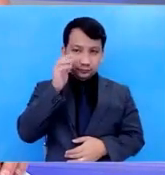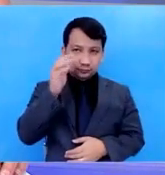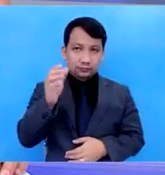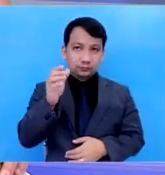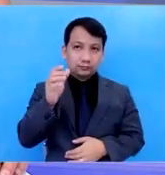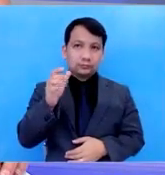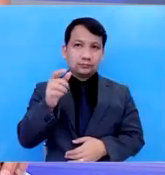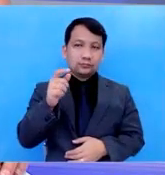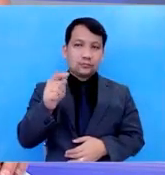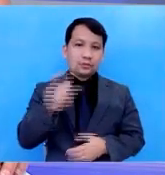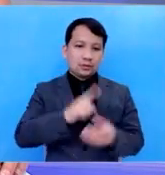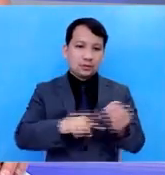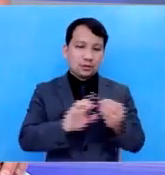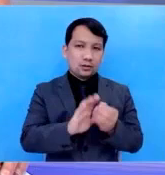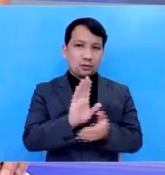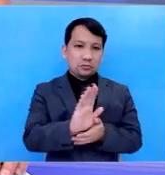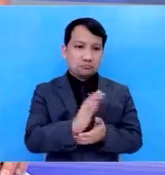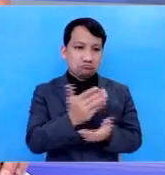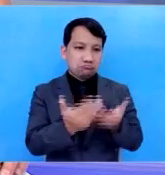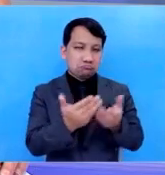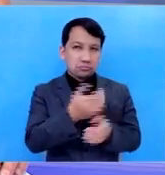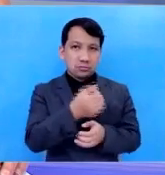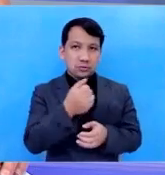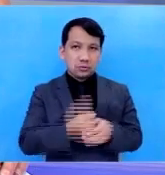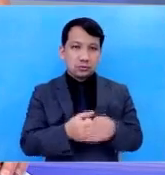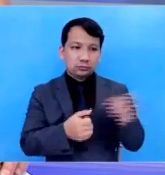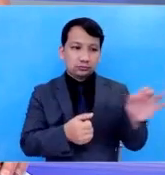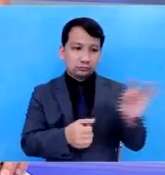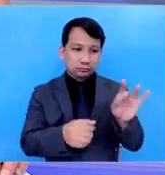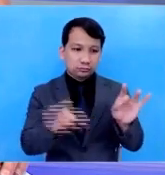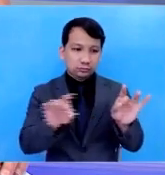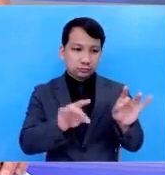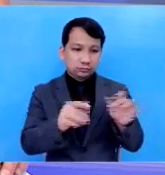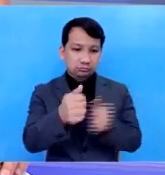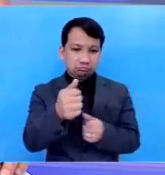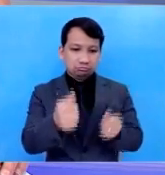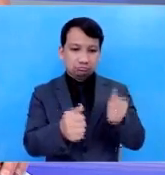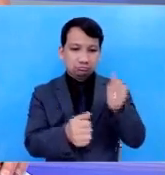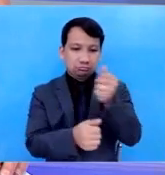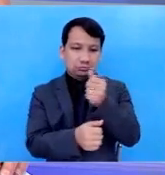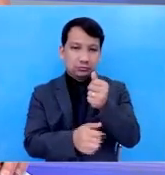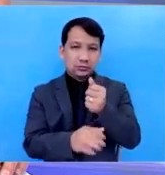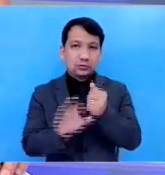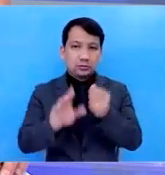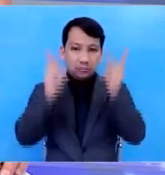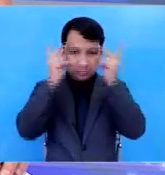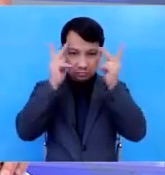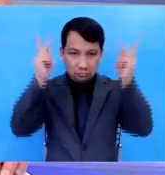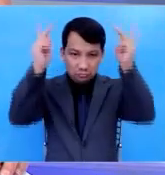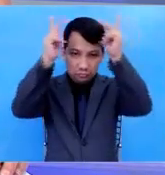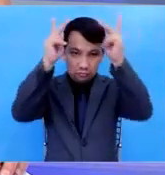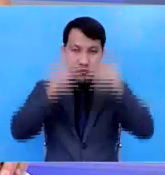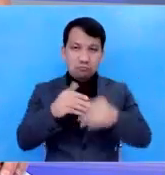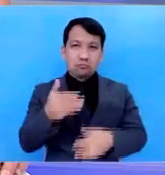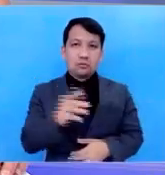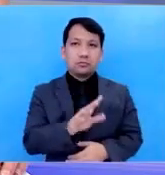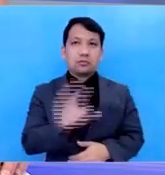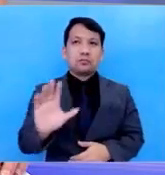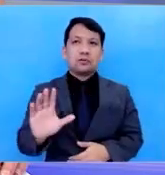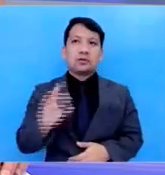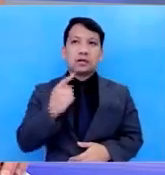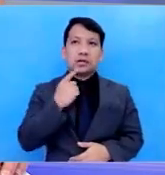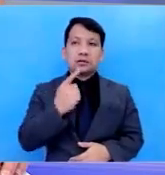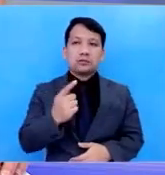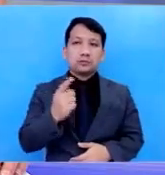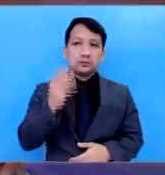Tagle kasunod ng usap-usapang isa siya sa mga matunog na maging susunod na Santo Papa. Nasa frontline ng balitang yan,